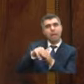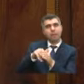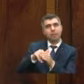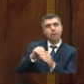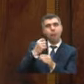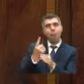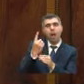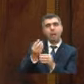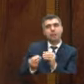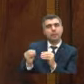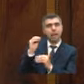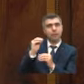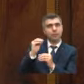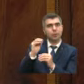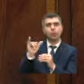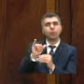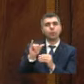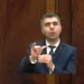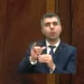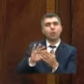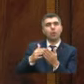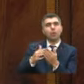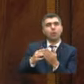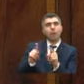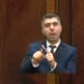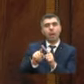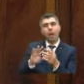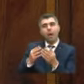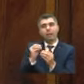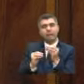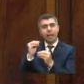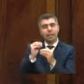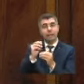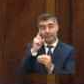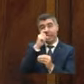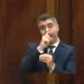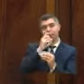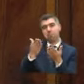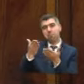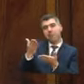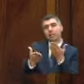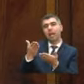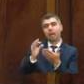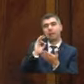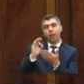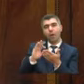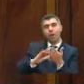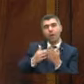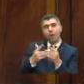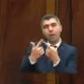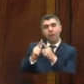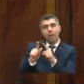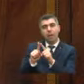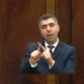فيه واحد من غادي نزيدوا هذا ولا هذا، ولا لزدتوا لهذا خصني نزيد لهذا وخصني نزيد لهذا، كنديروا التوازن وكنقولوا هذا غادي نديروا فيه غير